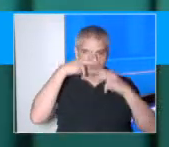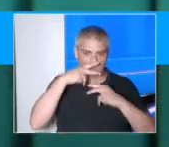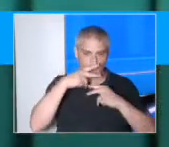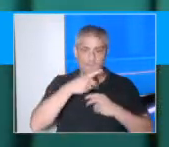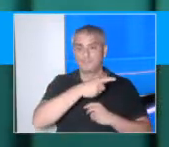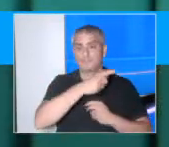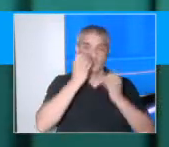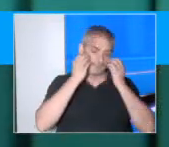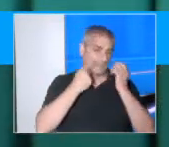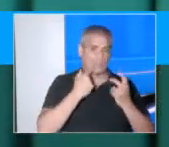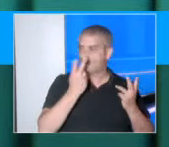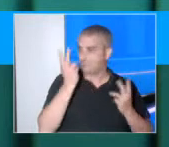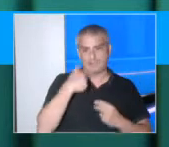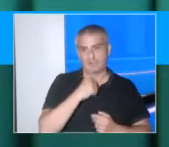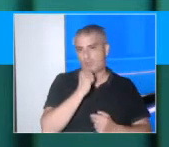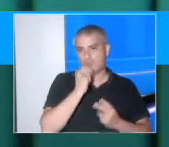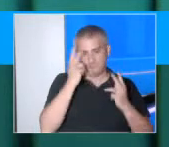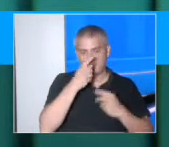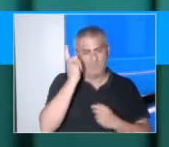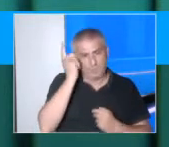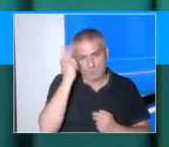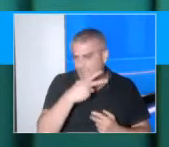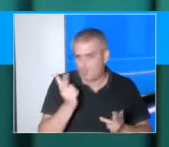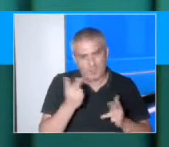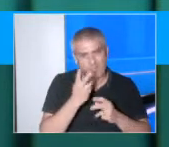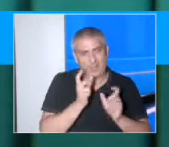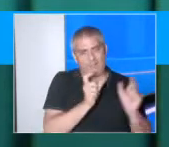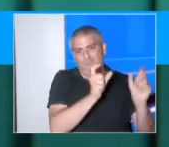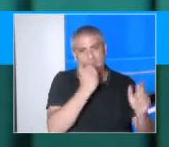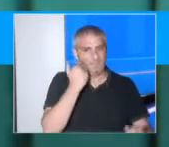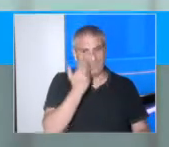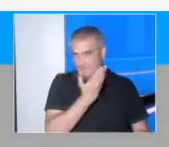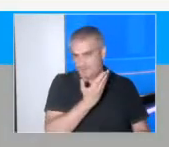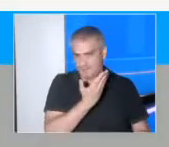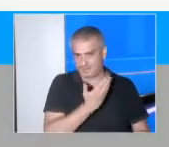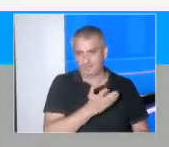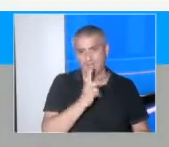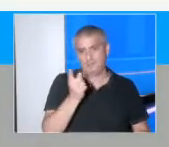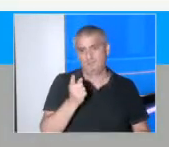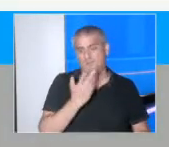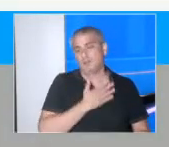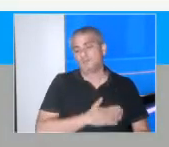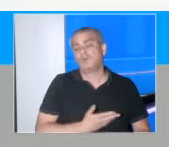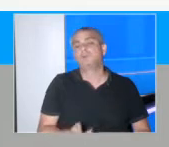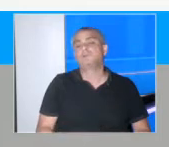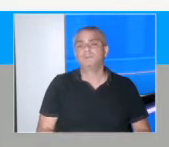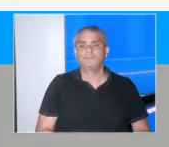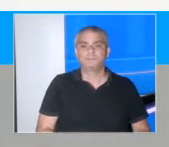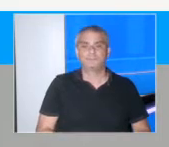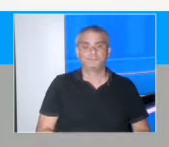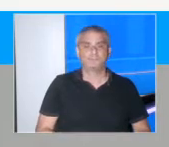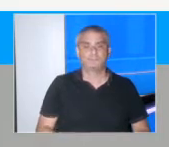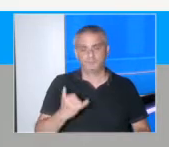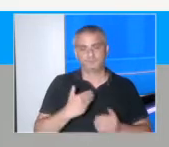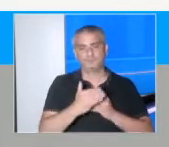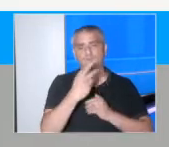בנט יאמר להם שההסכם לא רצוי, אבל גם הוא מבין שהוא לא יוכל לעצור אותם מלהגיע אליו, אם זה מה שהם ירצו בו. ומכאן והלאה